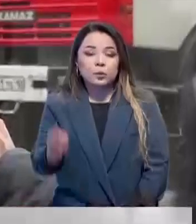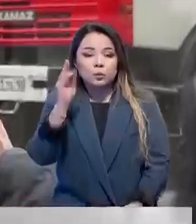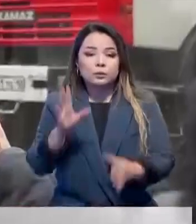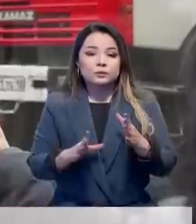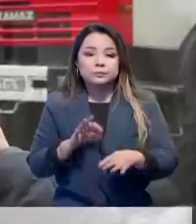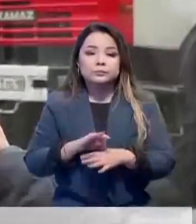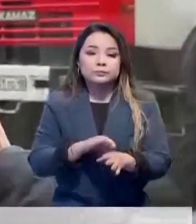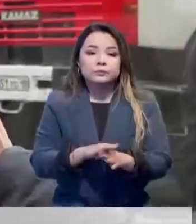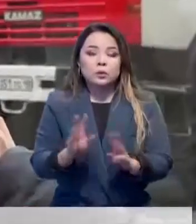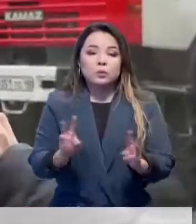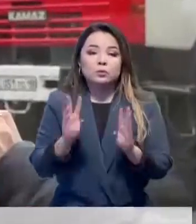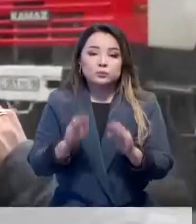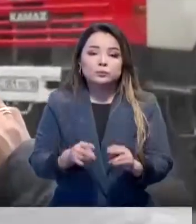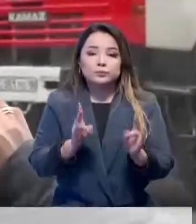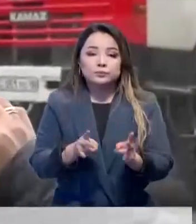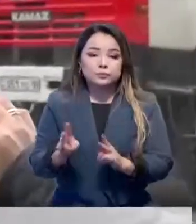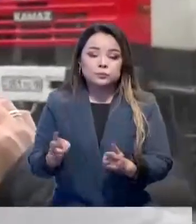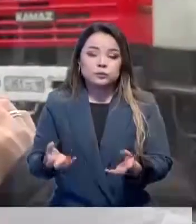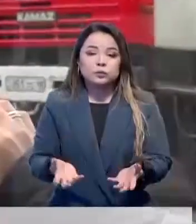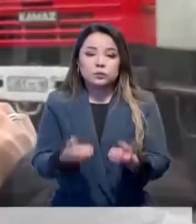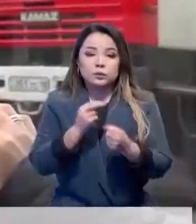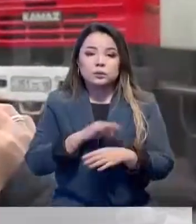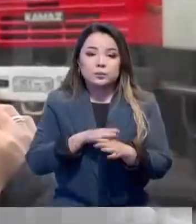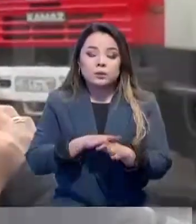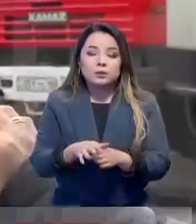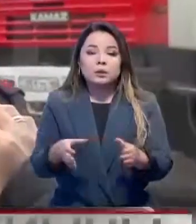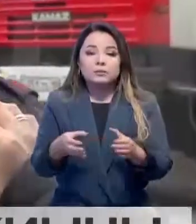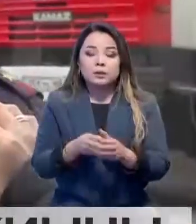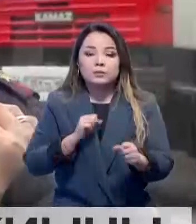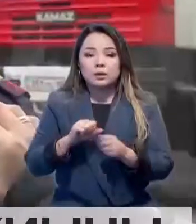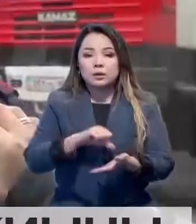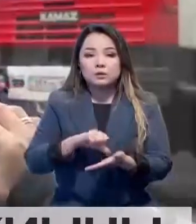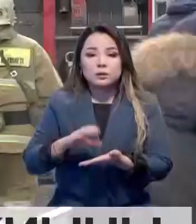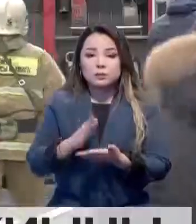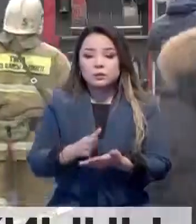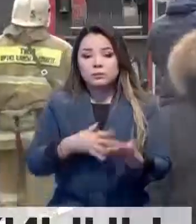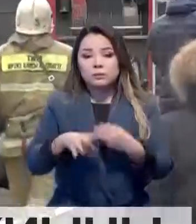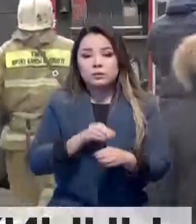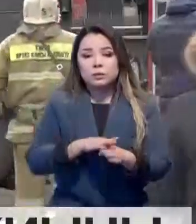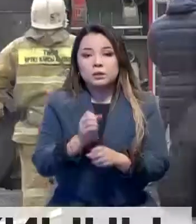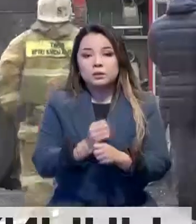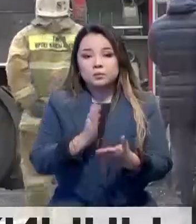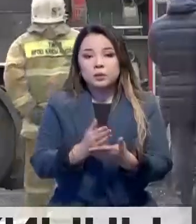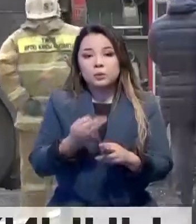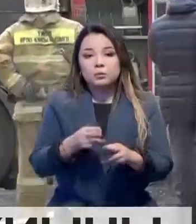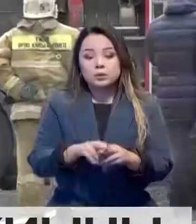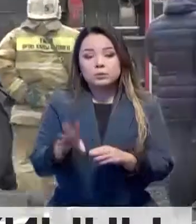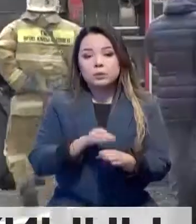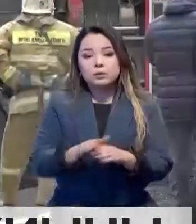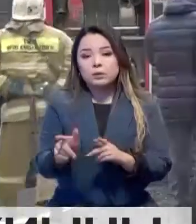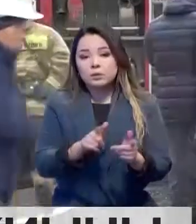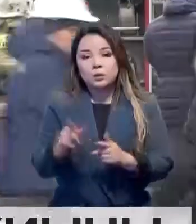Оқу-жаттығу жиынына өрт сөндіру және апаттық құтқару қызметінің бригадалары қатысты. Барлық бөлім тапсырманы мүлтіксіз орындады. Бәрі ойдағыдай